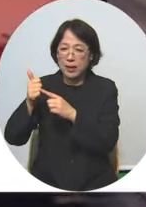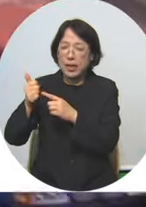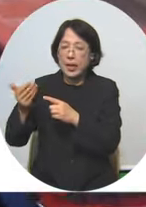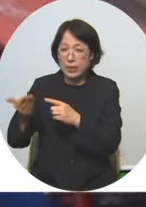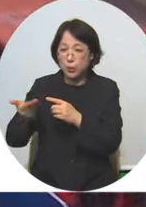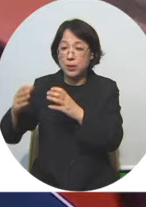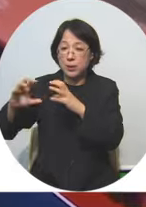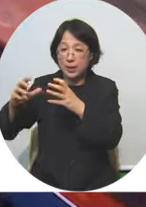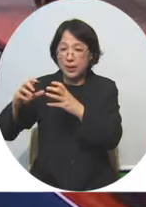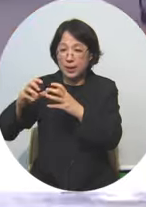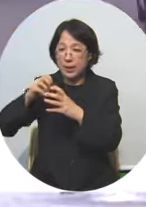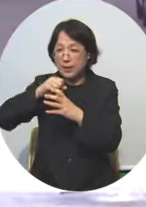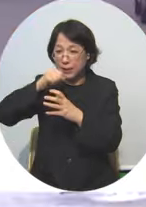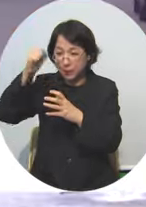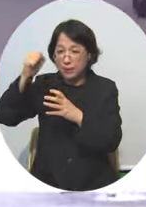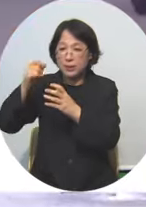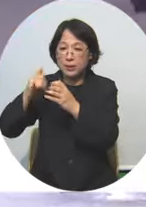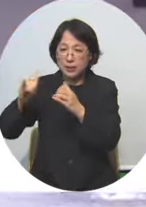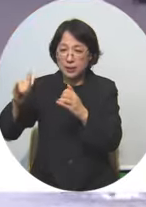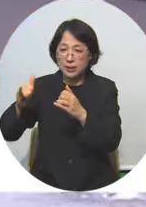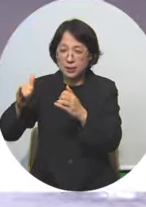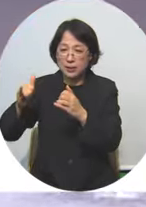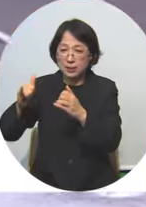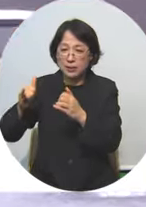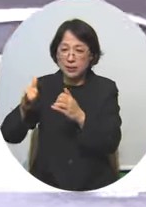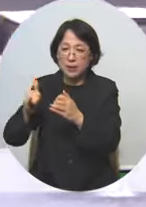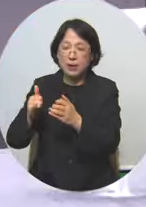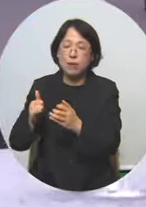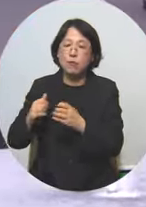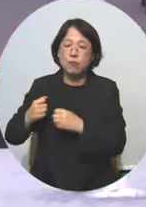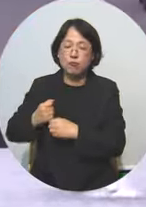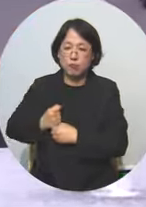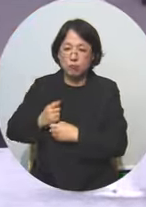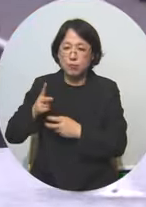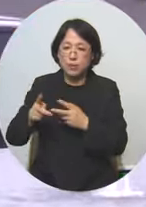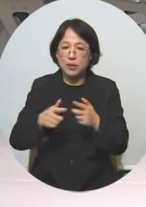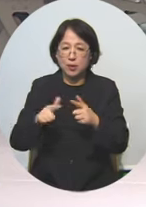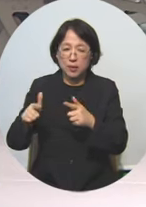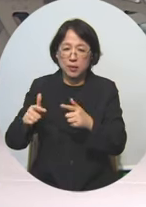방산과 전기차, 인프라 분야에서 협력을 확대하기로 했습니다.